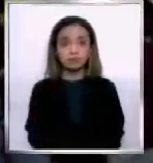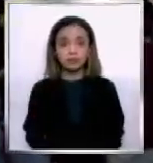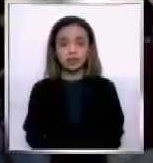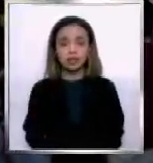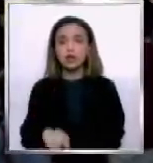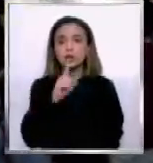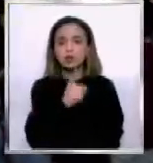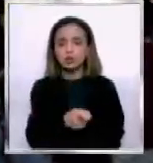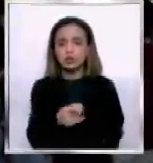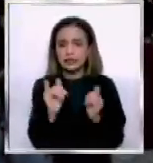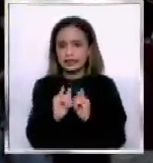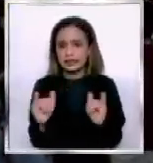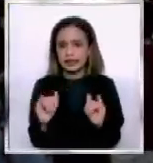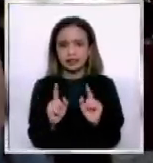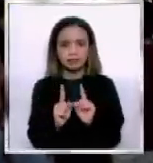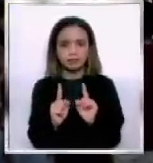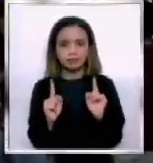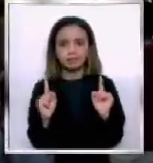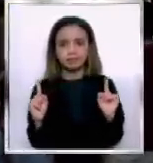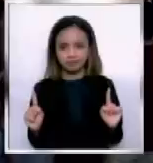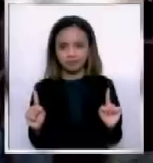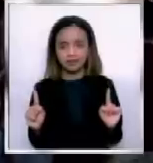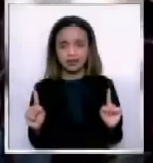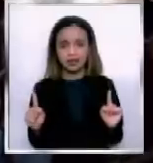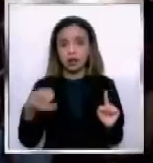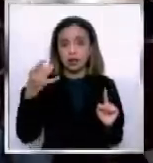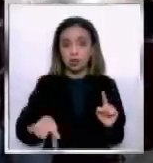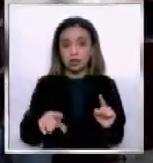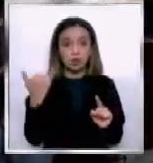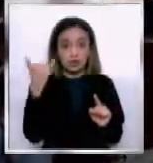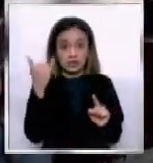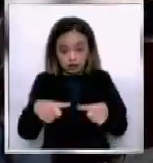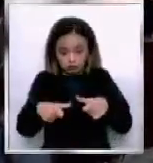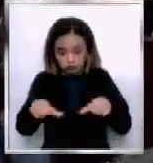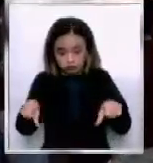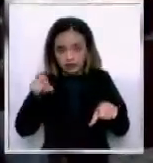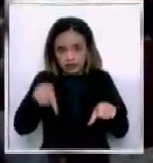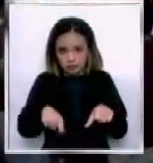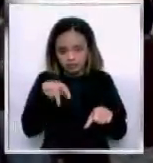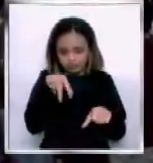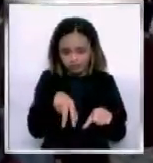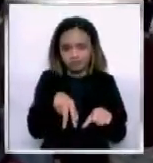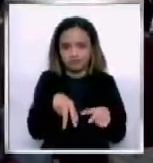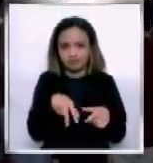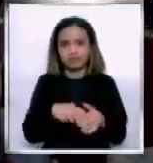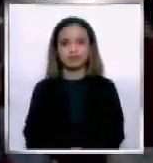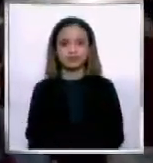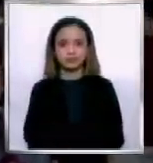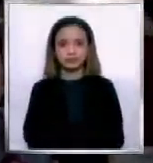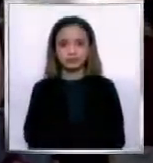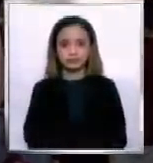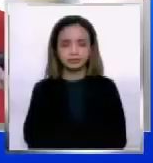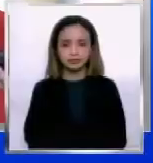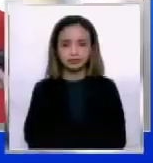pinananatili itong mga social distancing dito. Tanging mga yellow marker lang ang dapat nilang tapakan. Yan muna ang latest mula rito sa Quiapo. Maris,